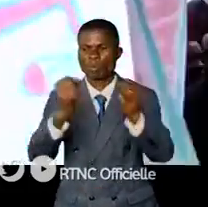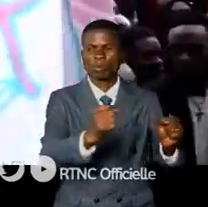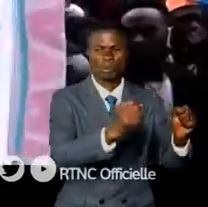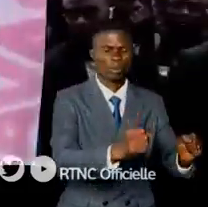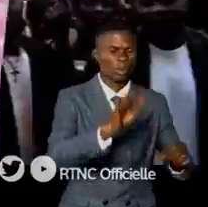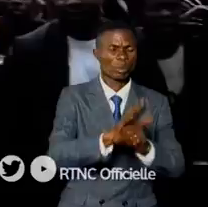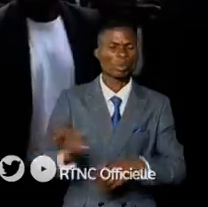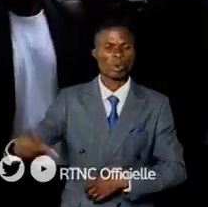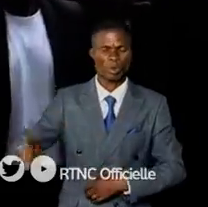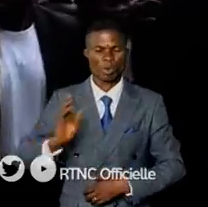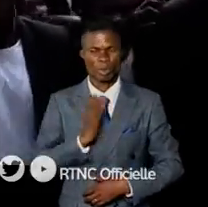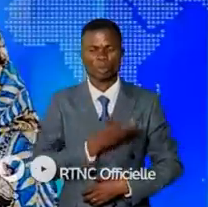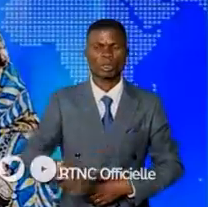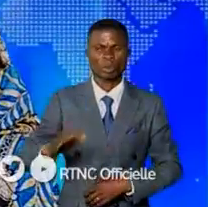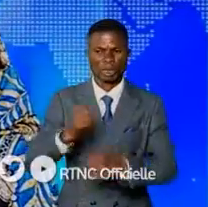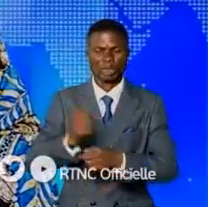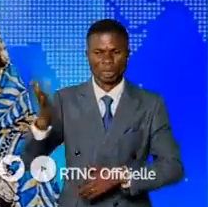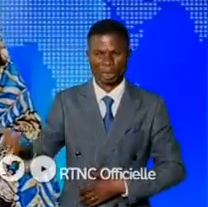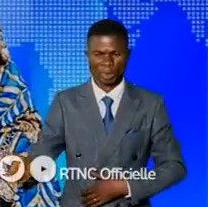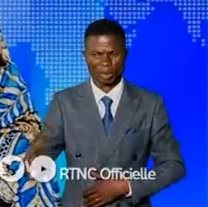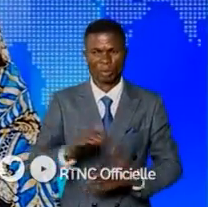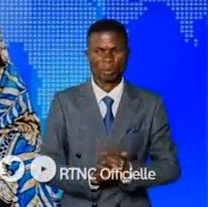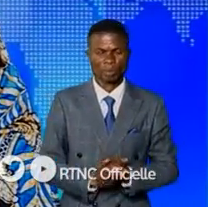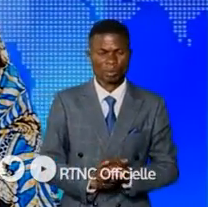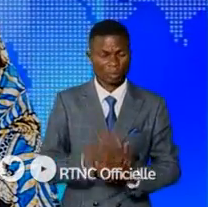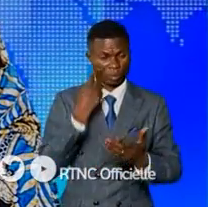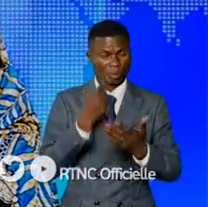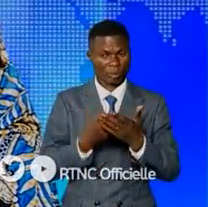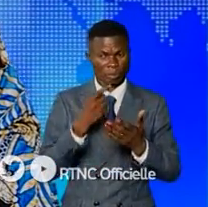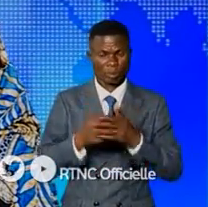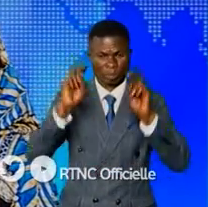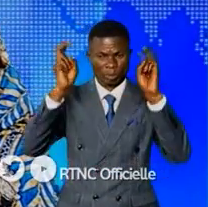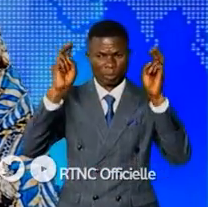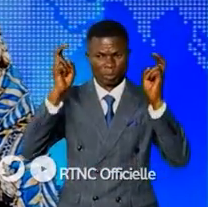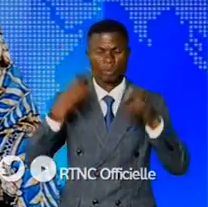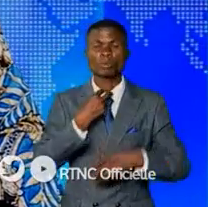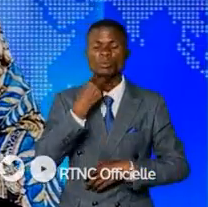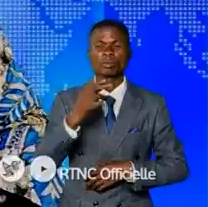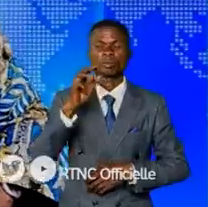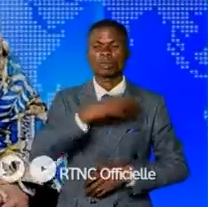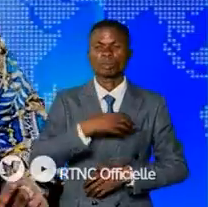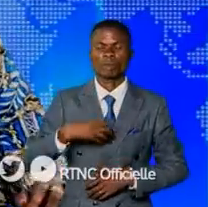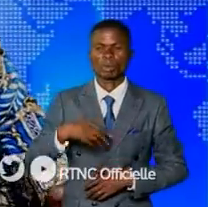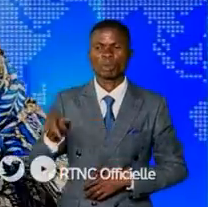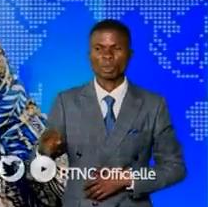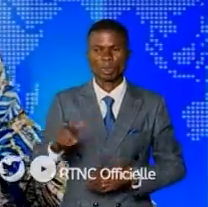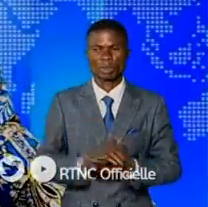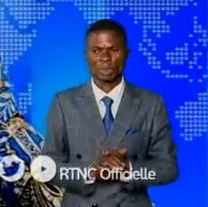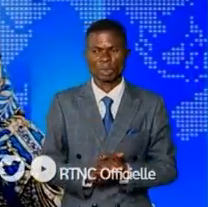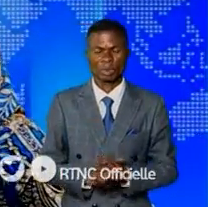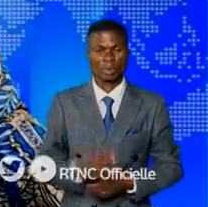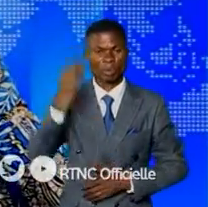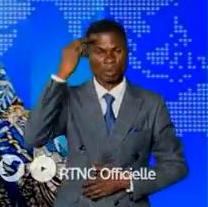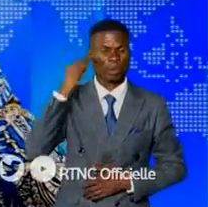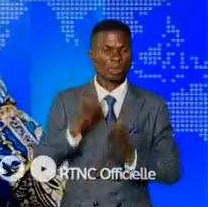de la République. Vous avez certainement reconnu le timbre vocal de Monique Mavungumas. Puis le